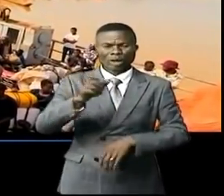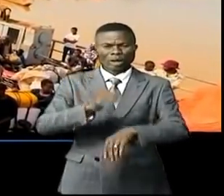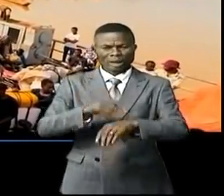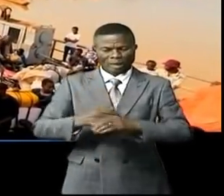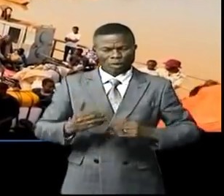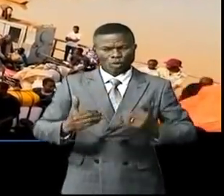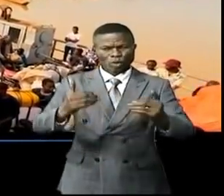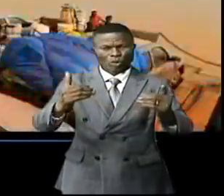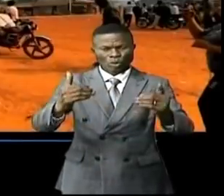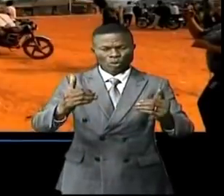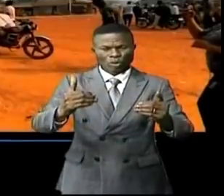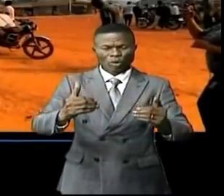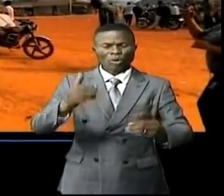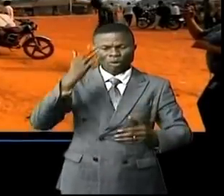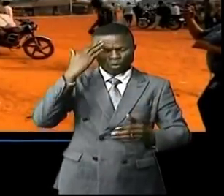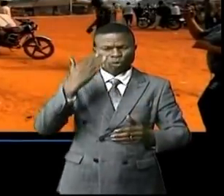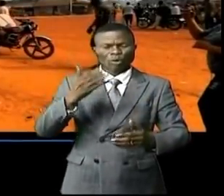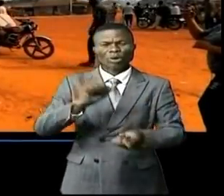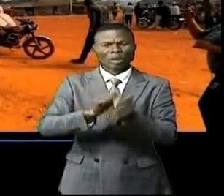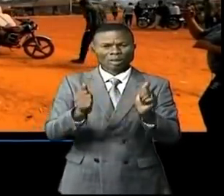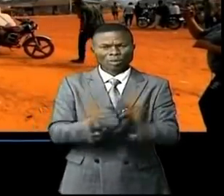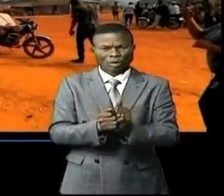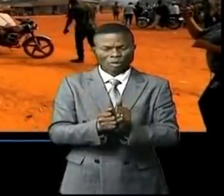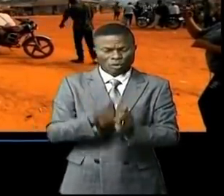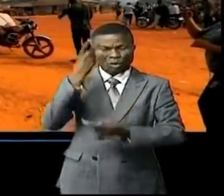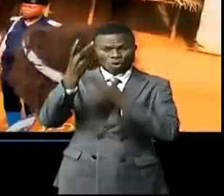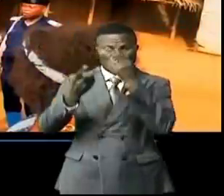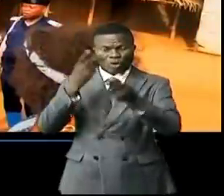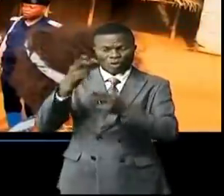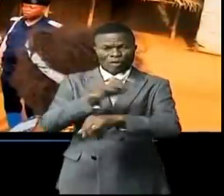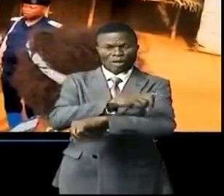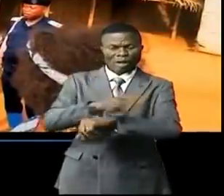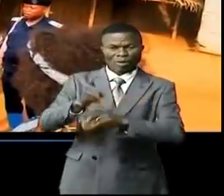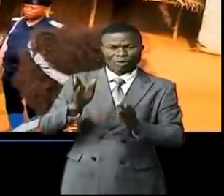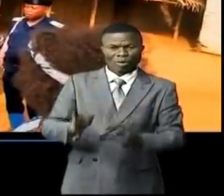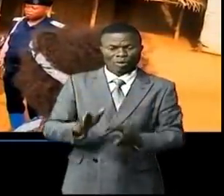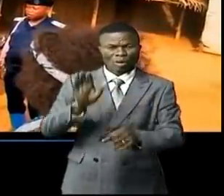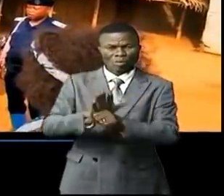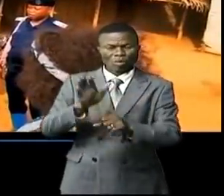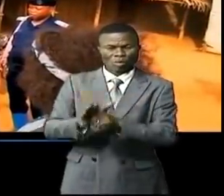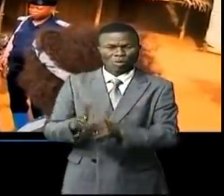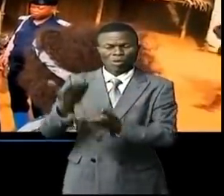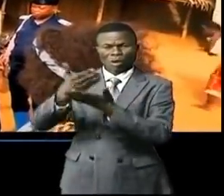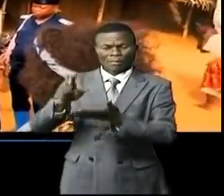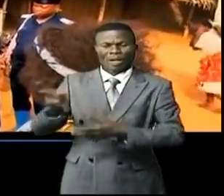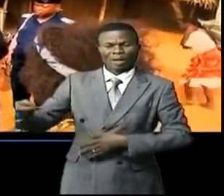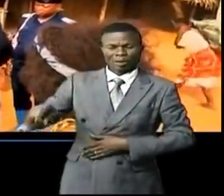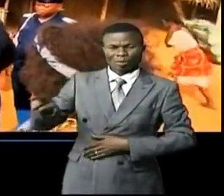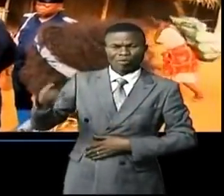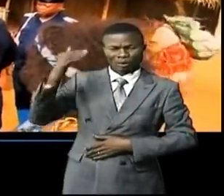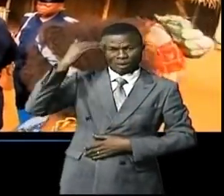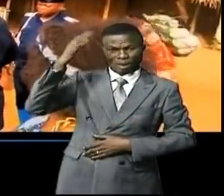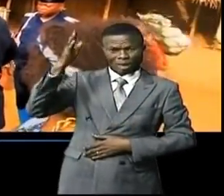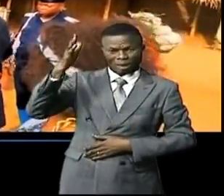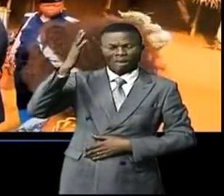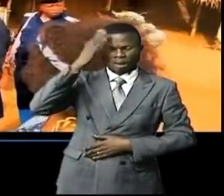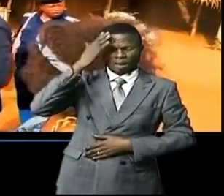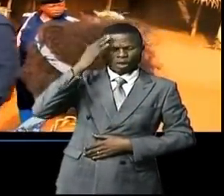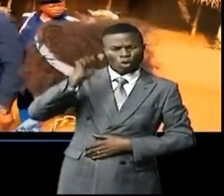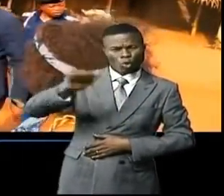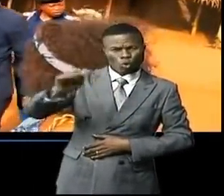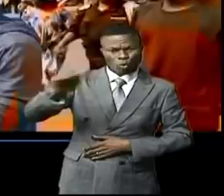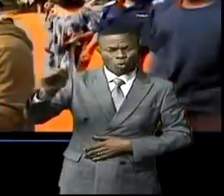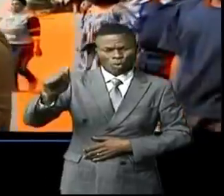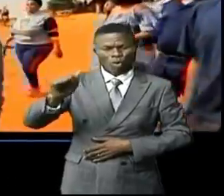et galvanisé les troupes pour effectuer une itinérance administrative dans les différentes parties de cette province, afin de s'imprégner